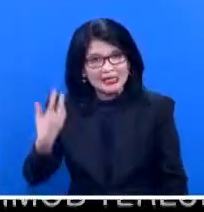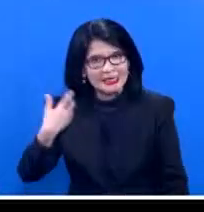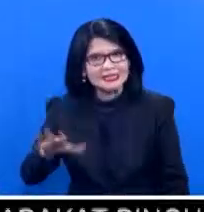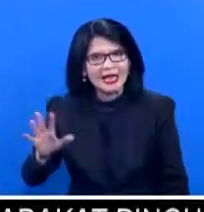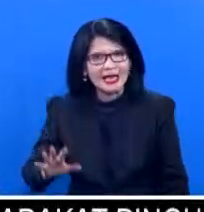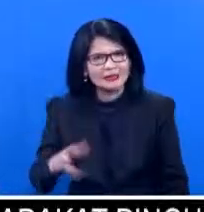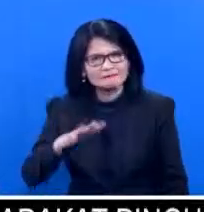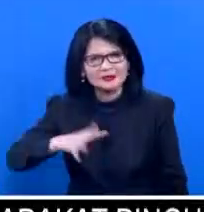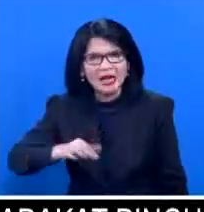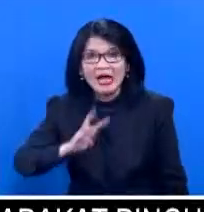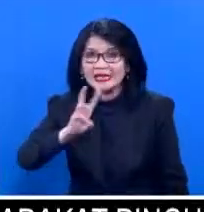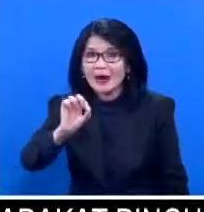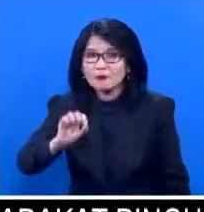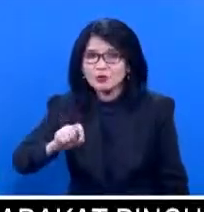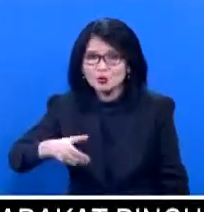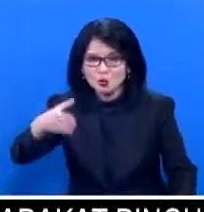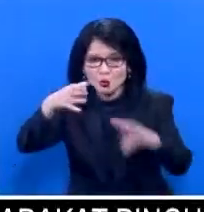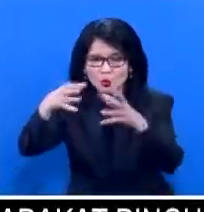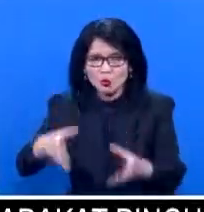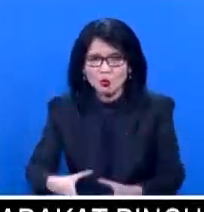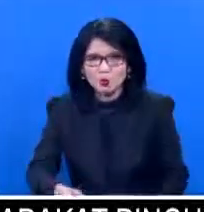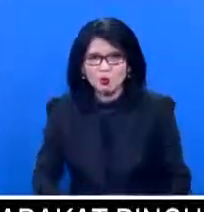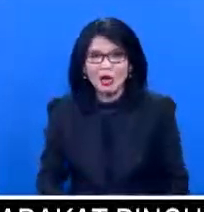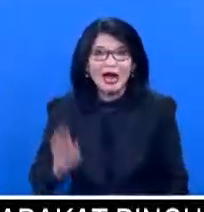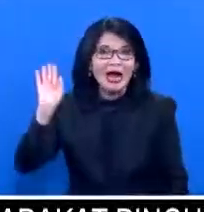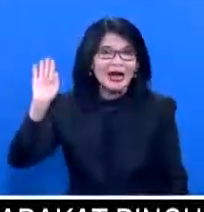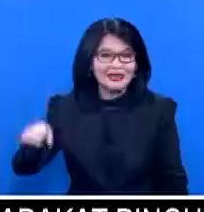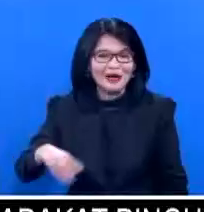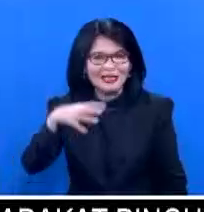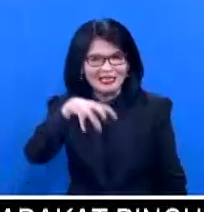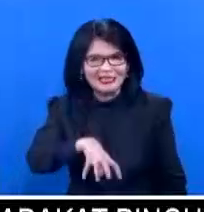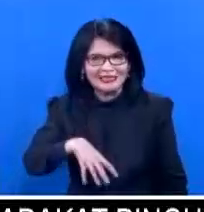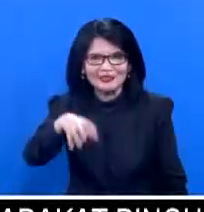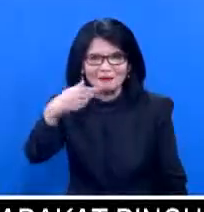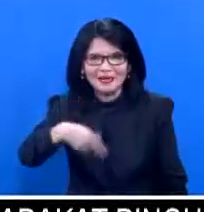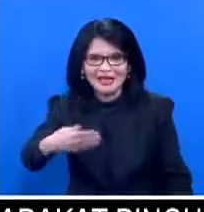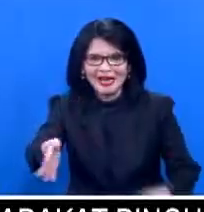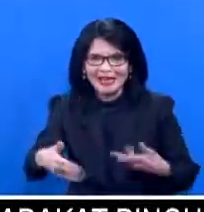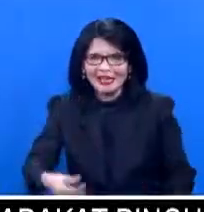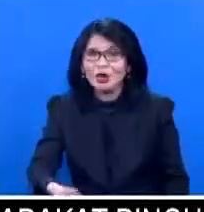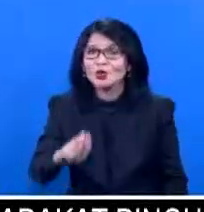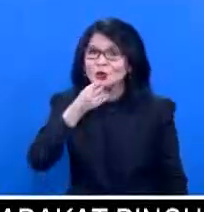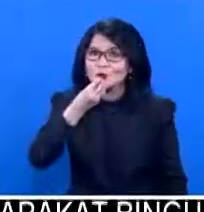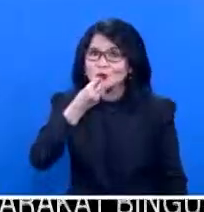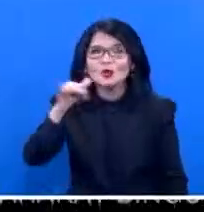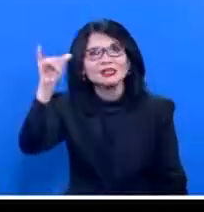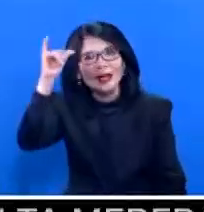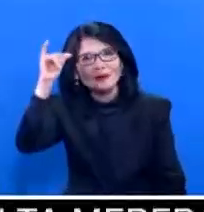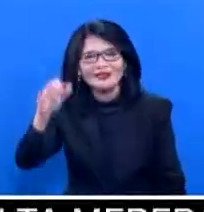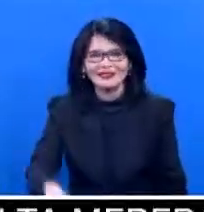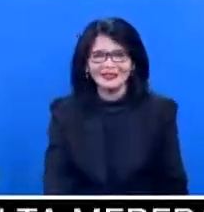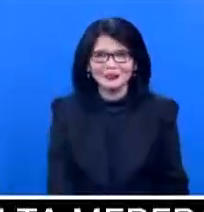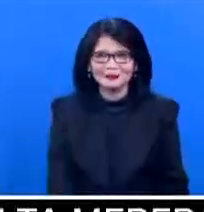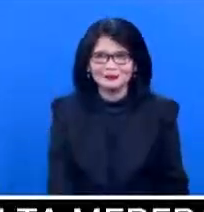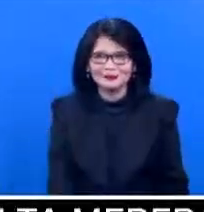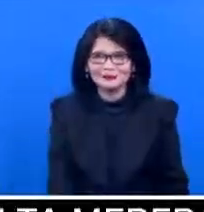sudah ada sekitar 30 ikat. Ini artinya kita akan segera kembali lagi ke kandang untuk memberi makan sapi-sapinya. Yuk lanjutin.